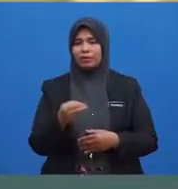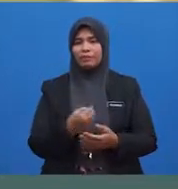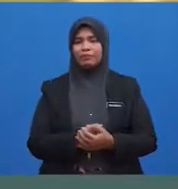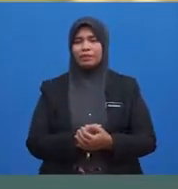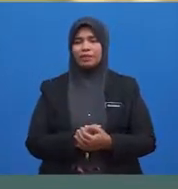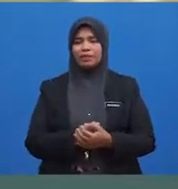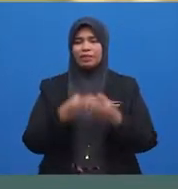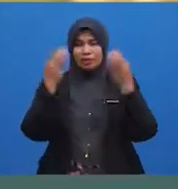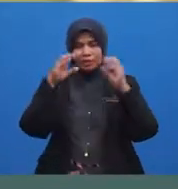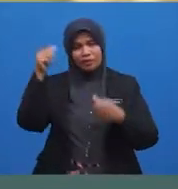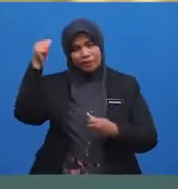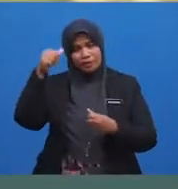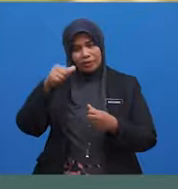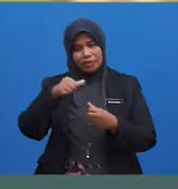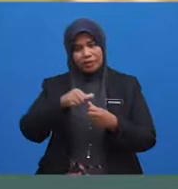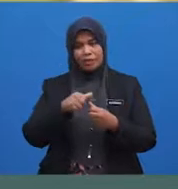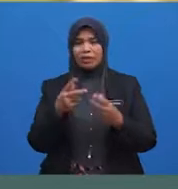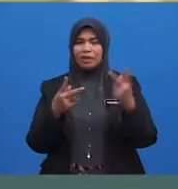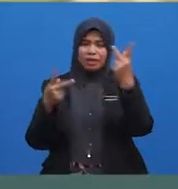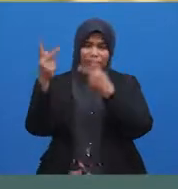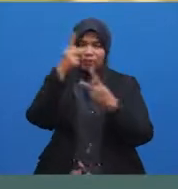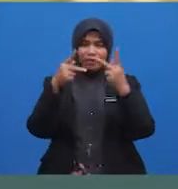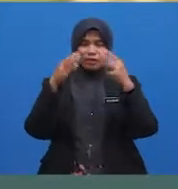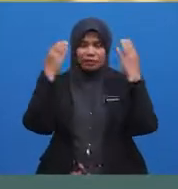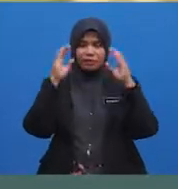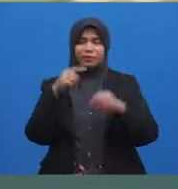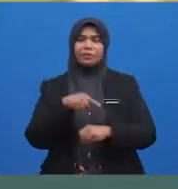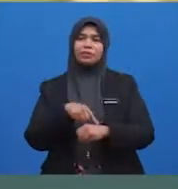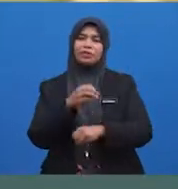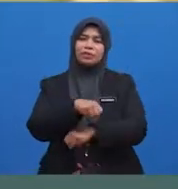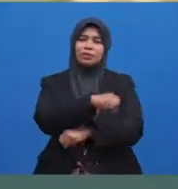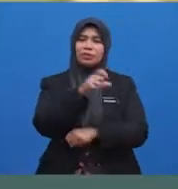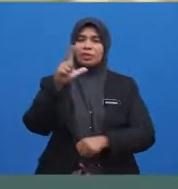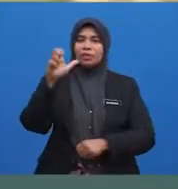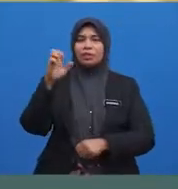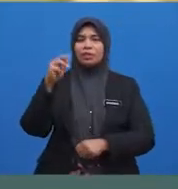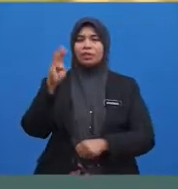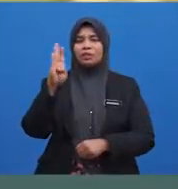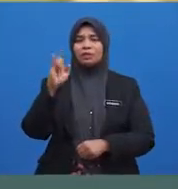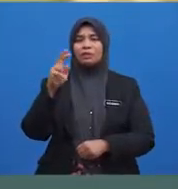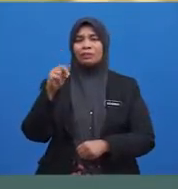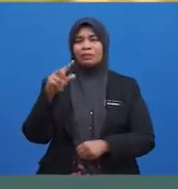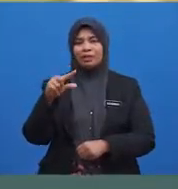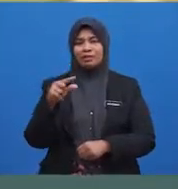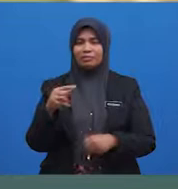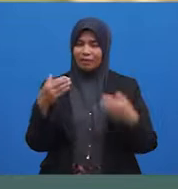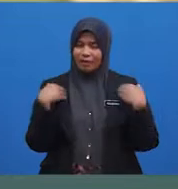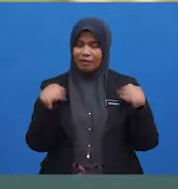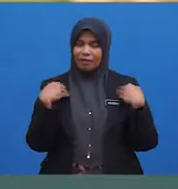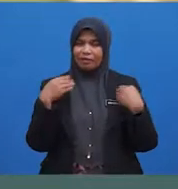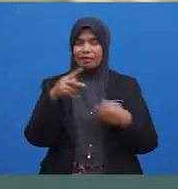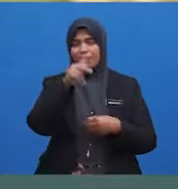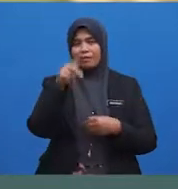Cikgu teringat kunjungan cikgu di Sungai Lembing pada awal tahun lalu. Pernahkah murid-murid berkunjung ke Sungai